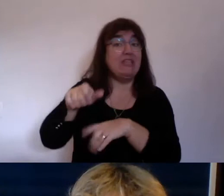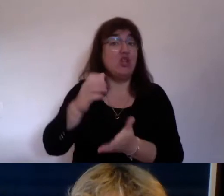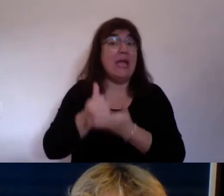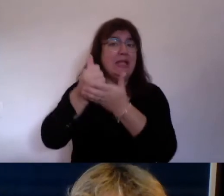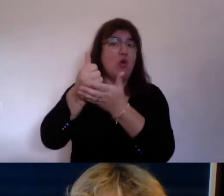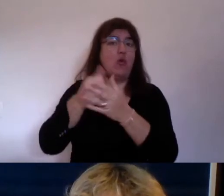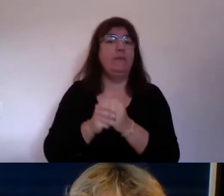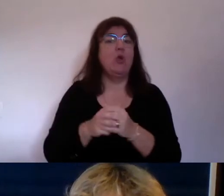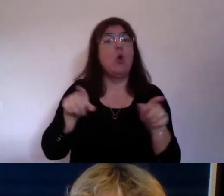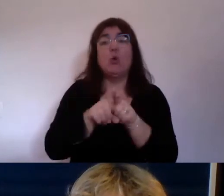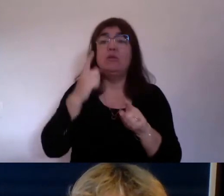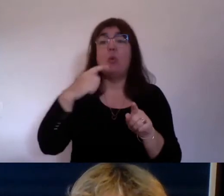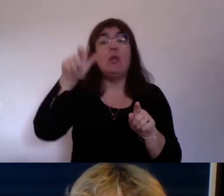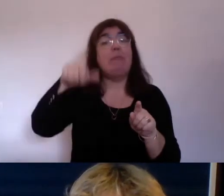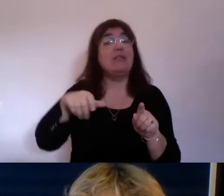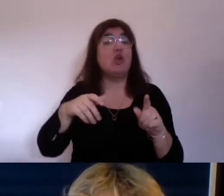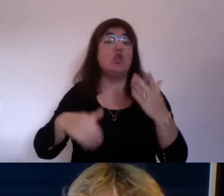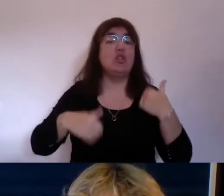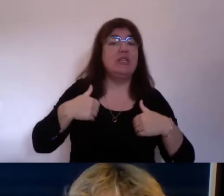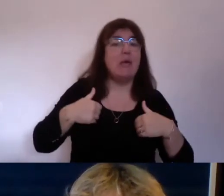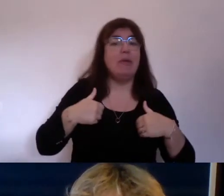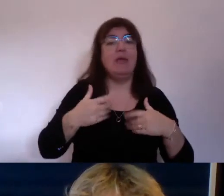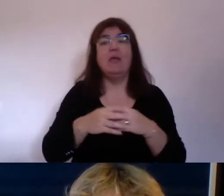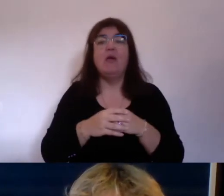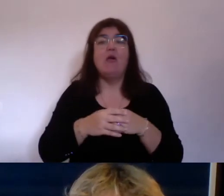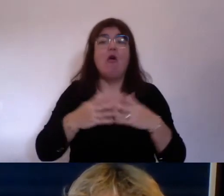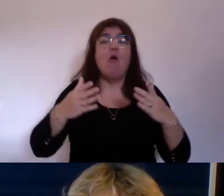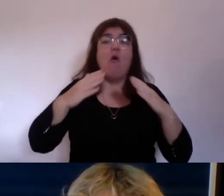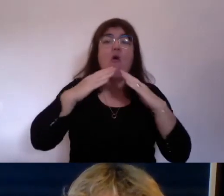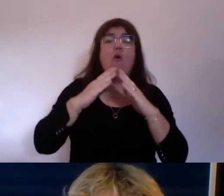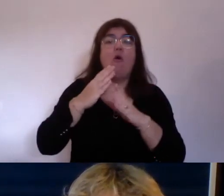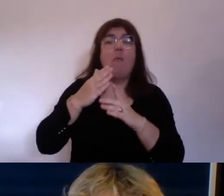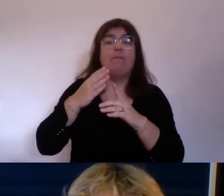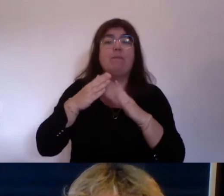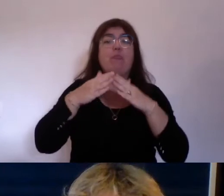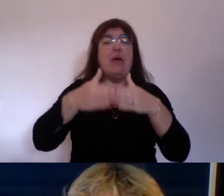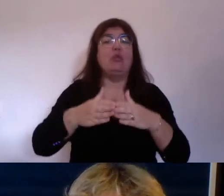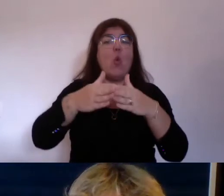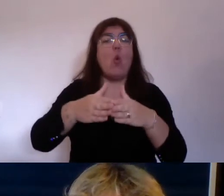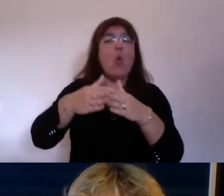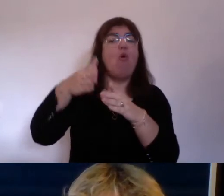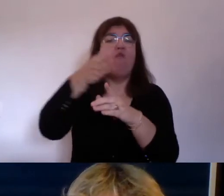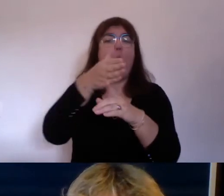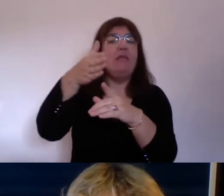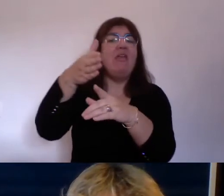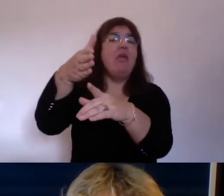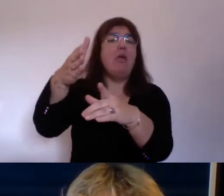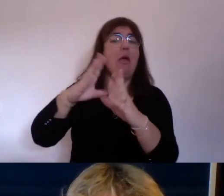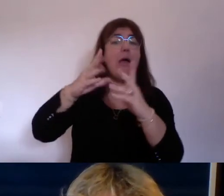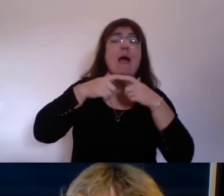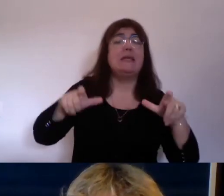les personnes handicapées, les premiers bateaux voiliers de course accessibles en fauteuil roulant, introduit des méthodes pour l'autisme comme la méthode Teach.